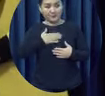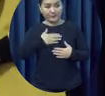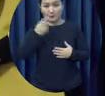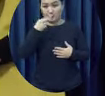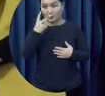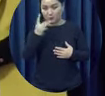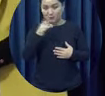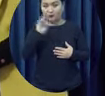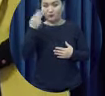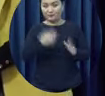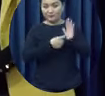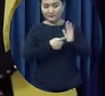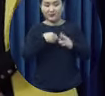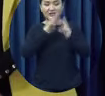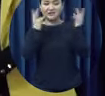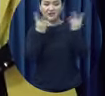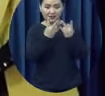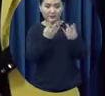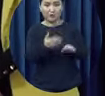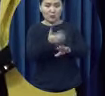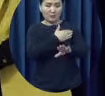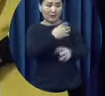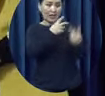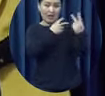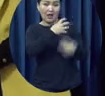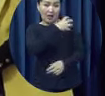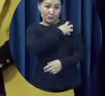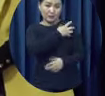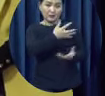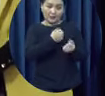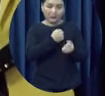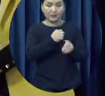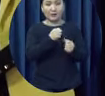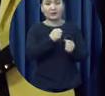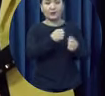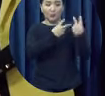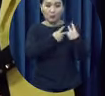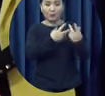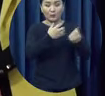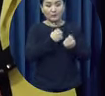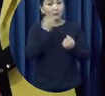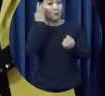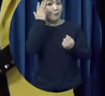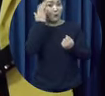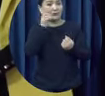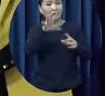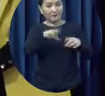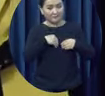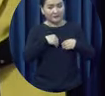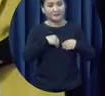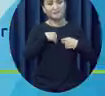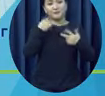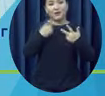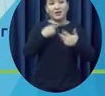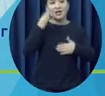дүрээрээ нийгмийнхаа өмнө хариуцлах үйлсийг харилцаанд орох гэх мэтчлэн чадваруудыг суралцаж энэ дадлыг эзэмшиж эхэлдэг. Мөн одоо ирээдүйн ажил